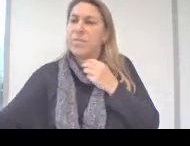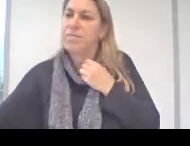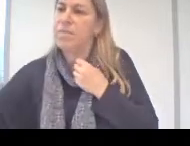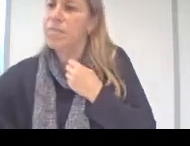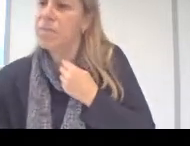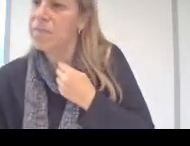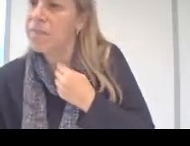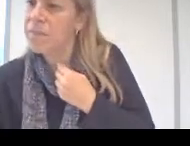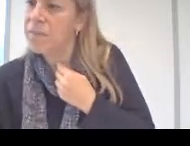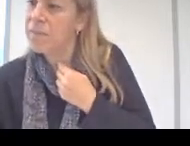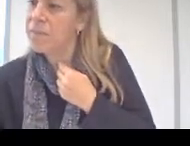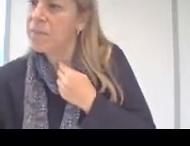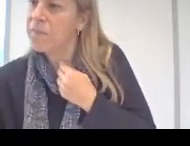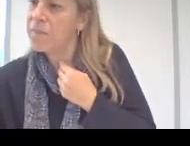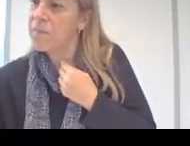proposer